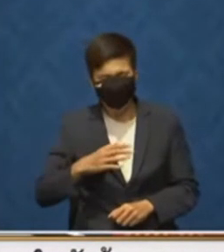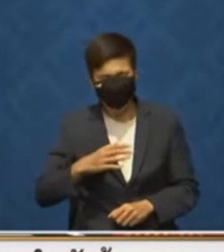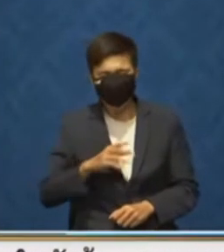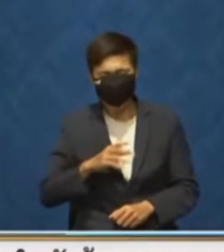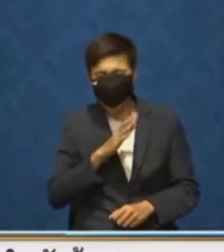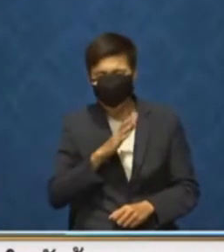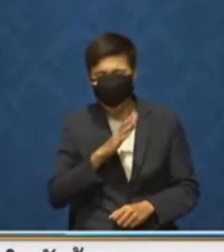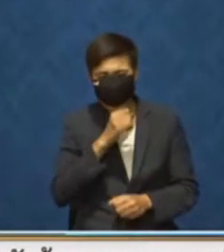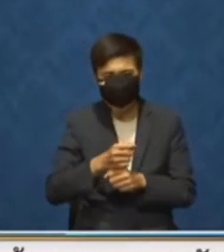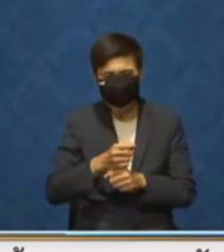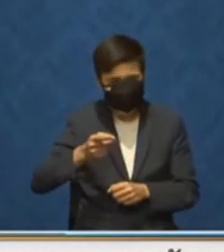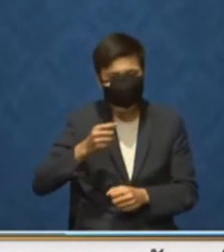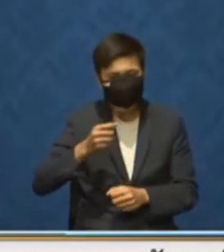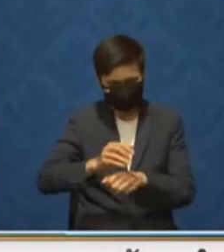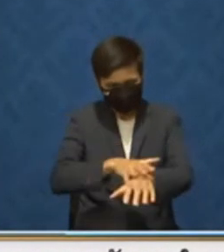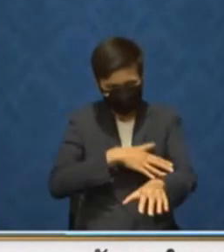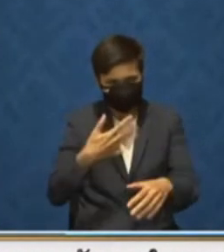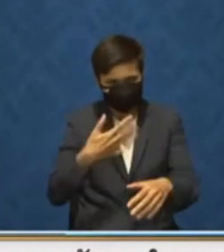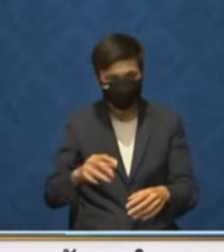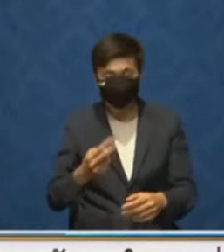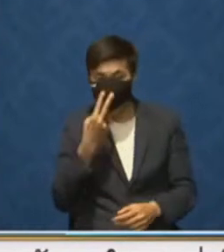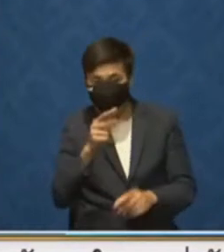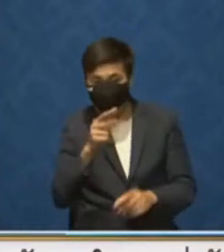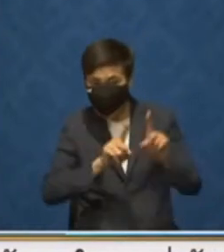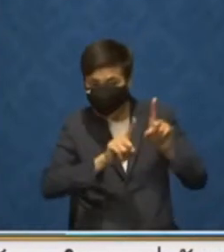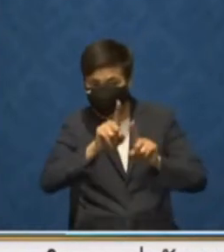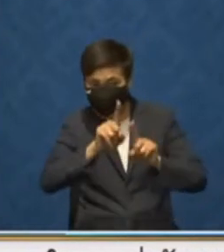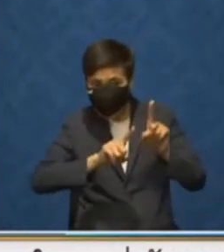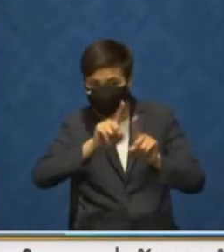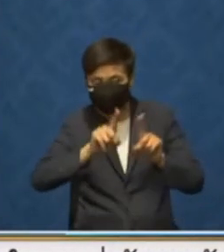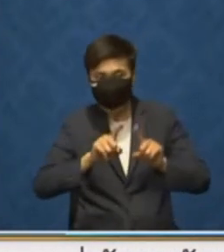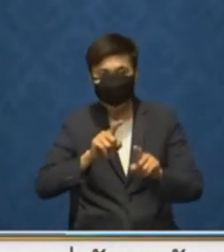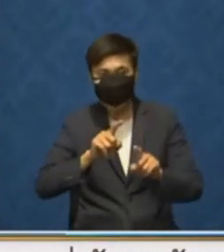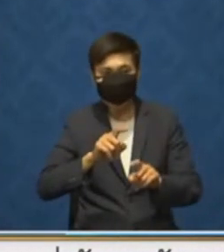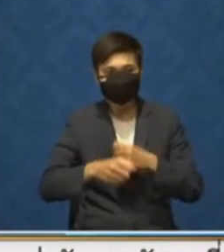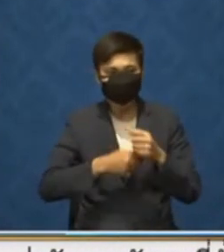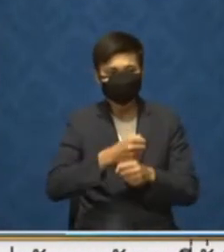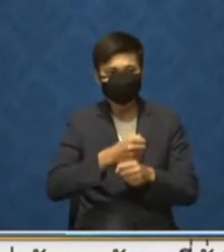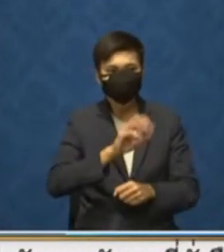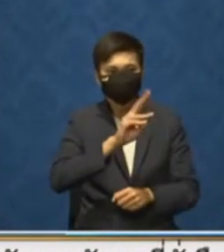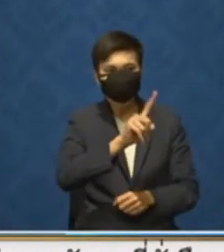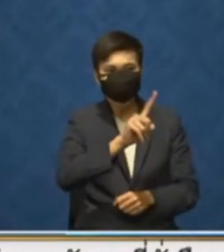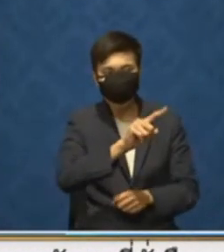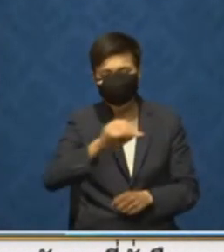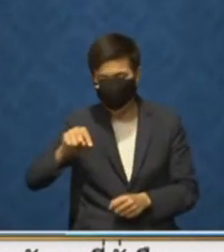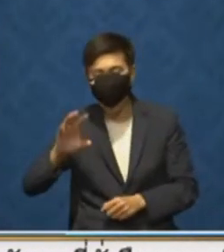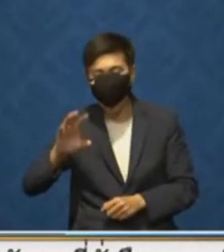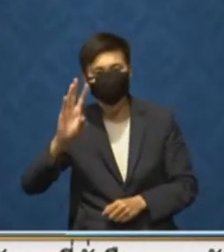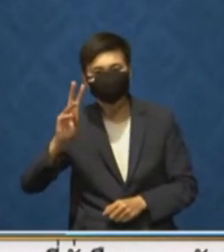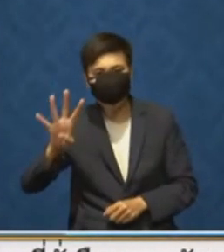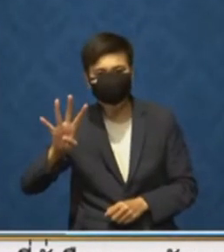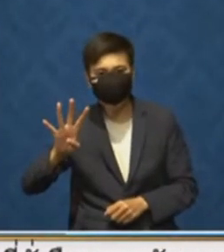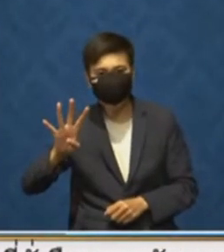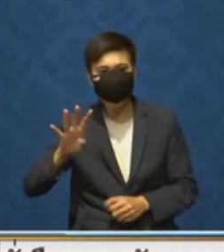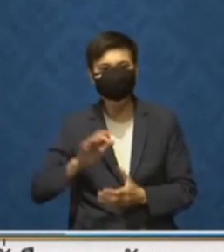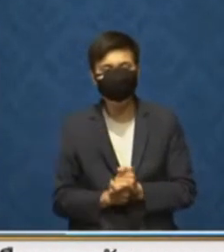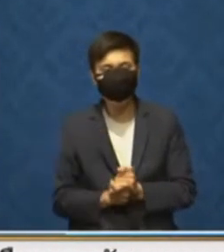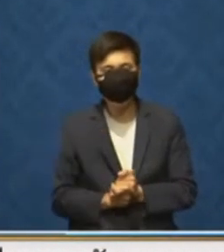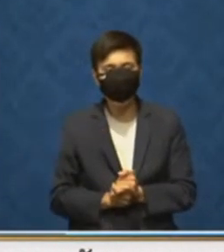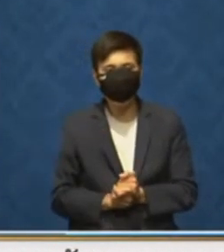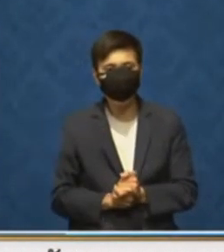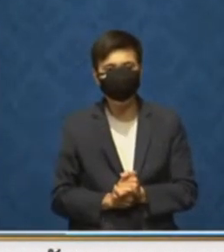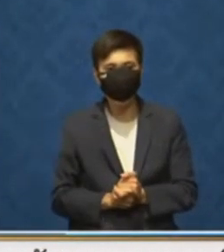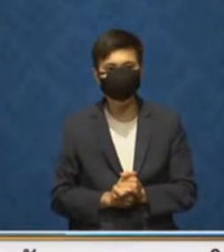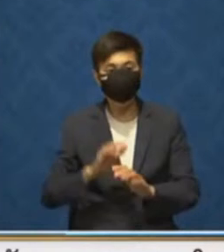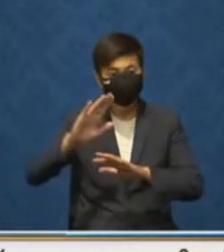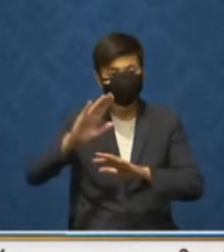ครับมาแล้วตัวแรกที่ออกมาเป็นยังไงครับผมย้อนไปดู 2006 01 2006 14ก็กดว่าอัตราการเติบ